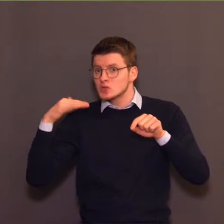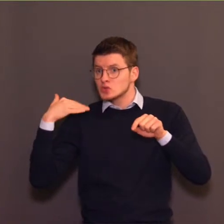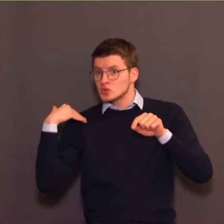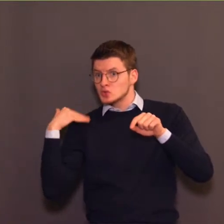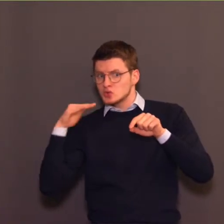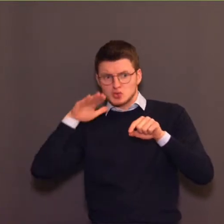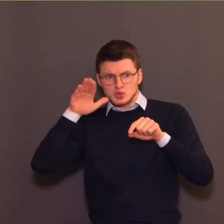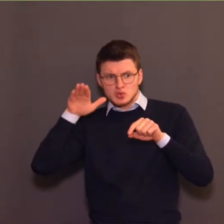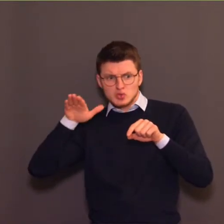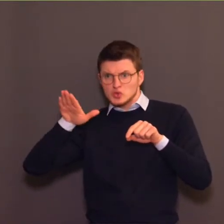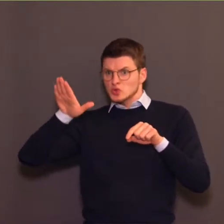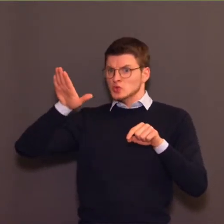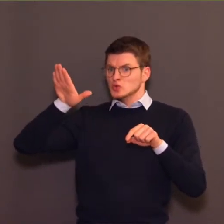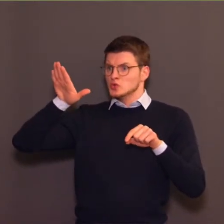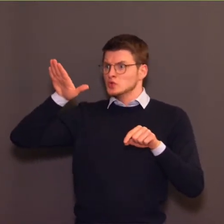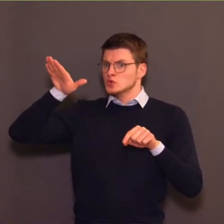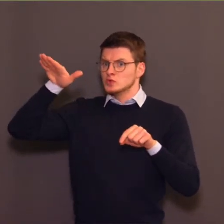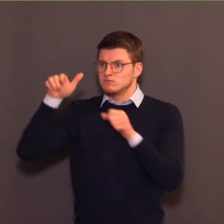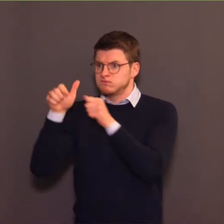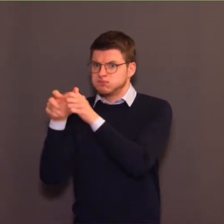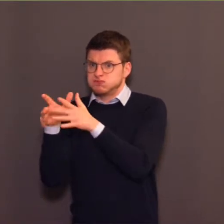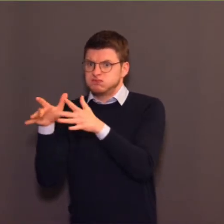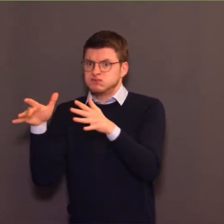kan blijven tot eind mei.